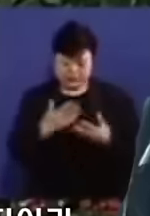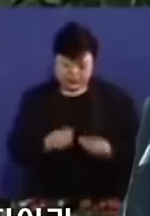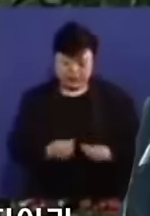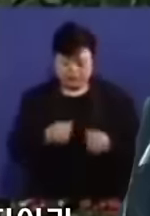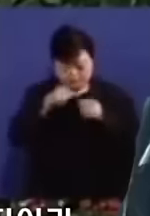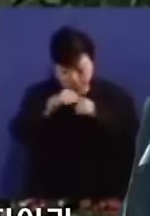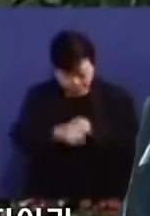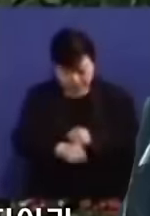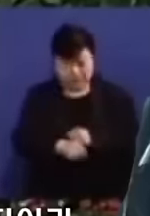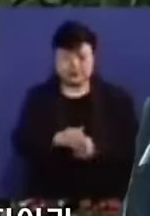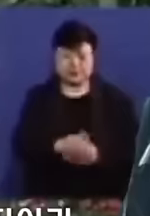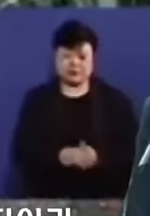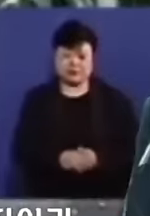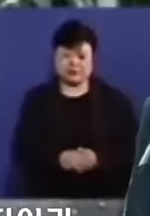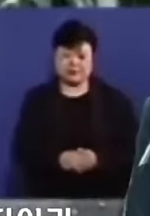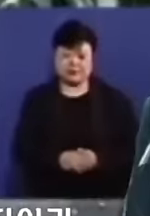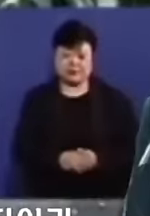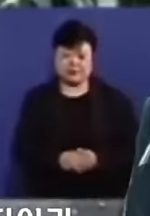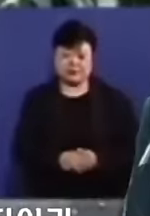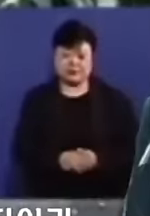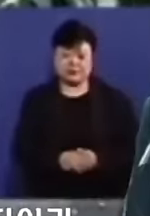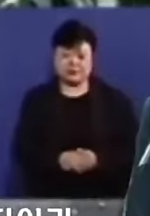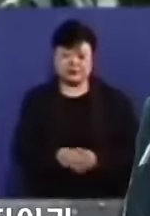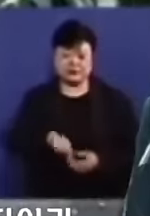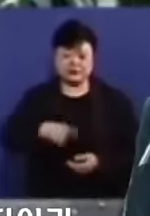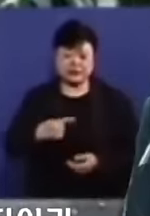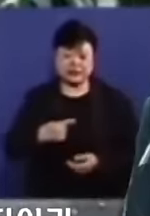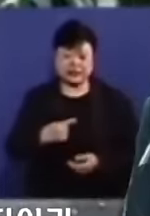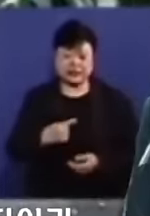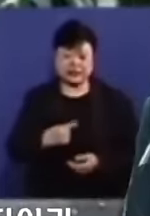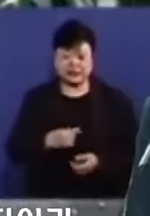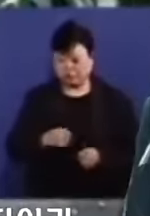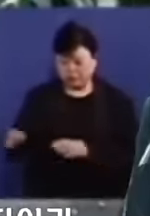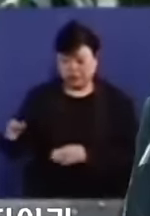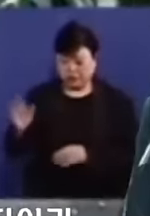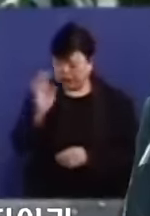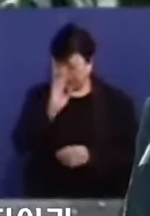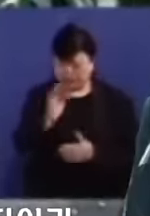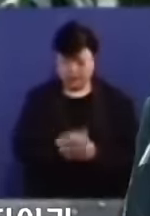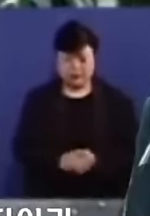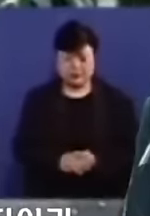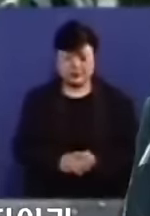낙심하고 좌절하고 자기 스스로 자기를 버리는 사람이 많습니다.